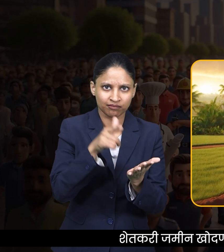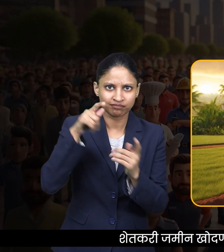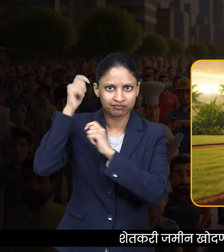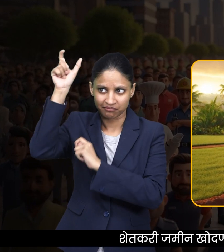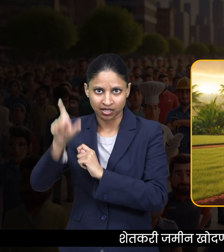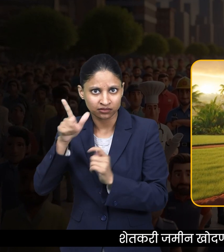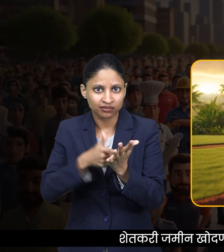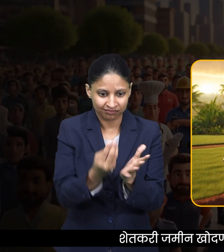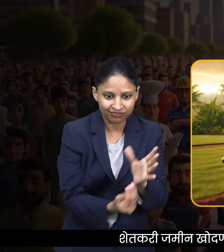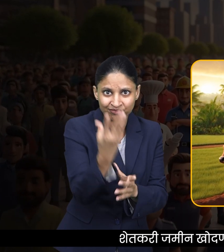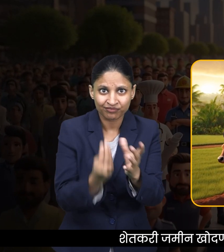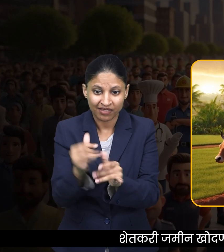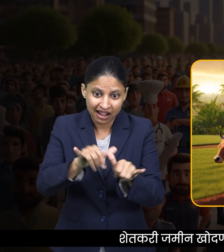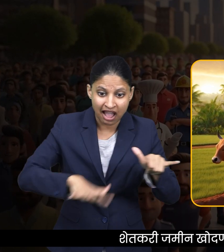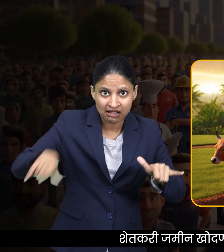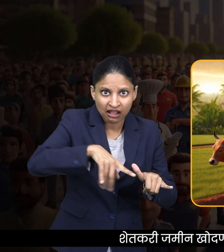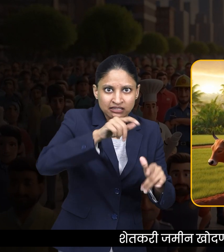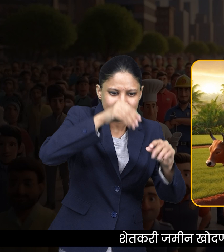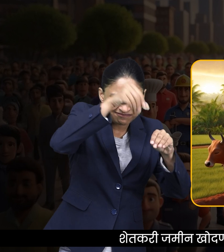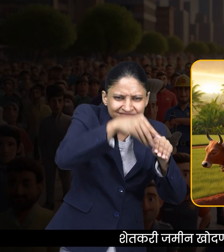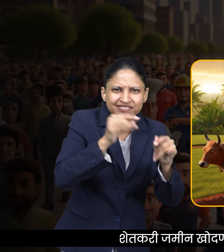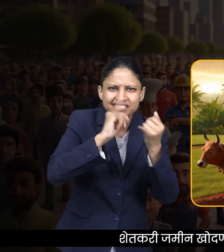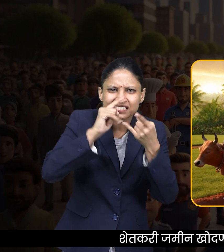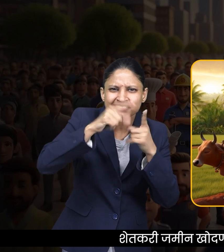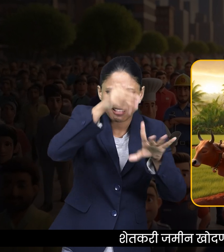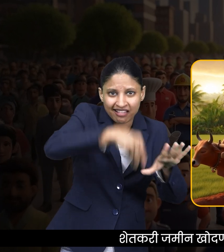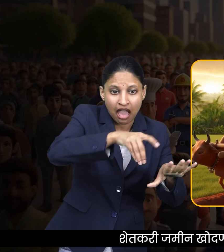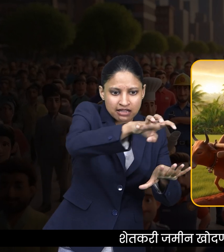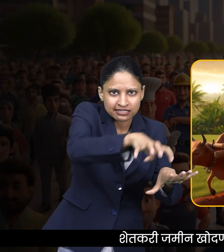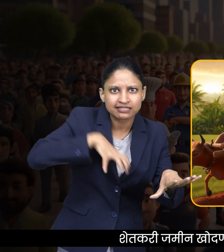शेतकरी जमीन खोदण्यासाठी वापरतात ते एक साधन.